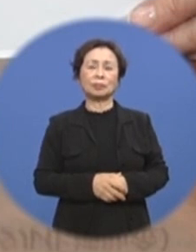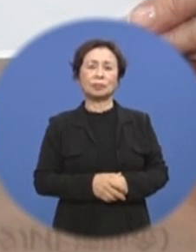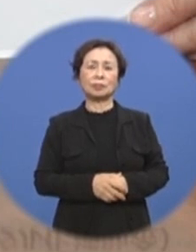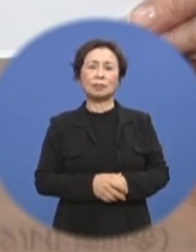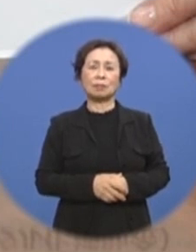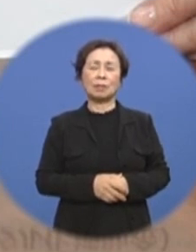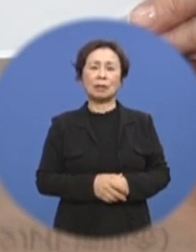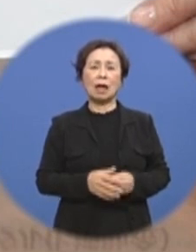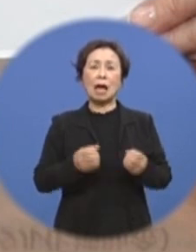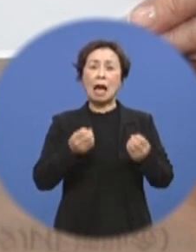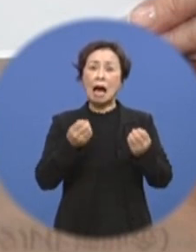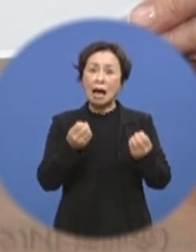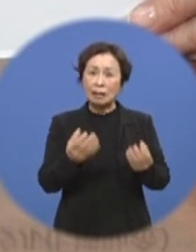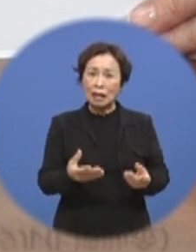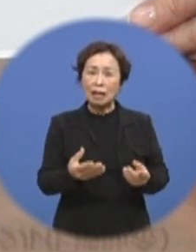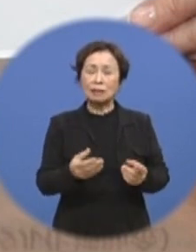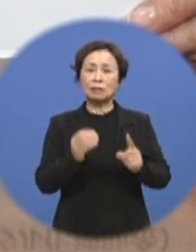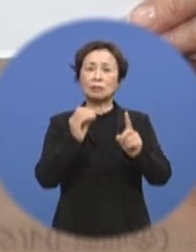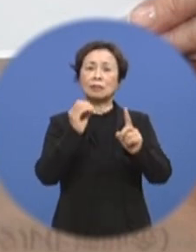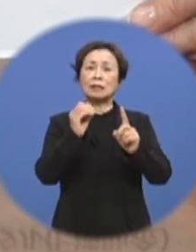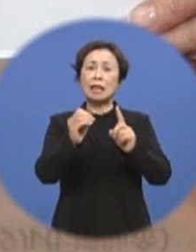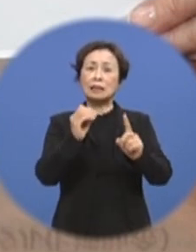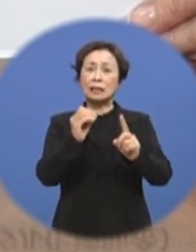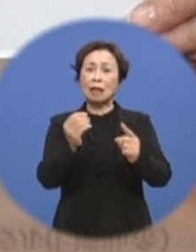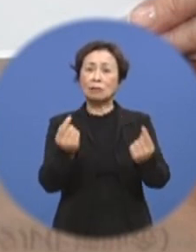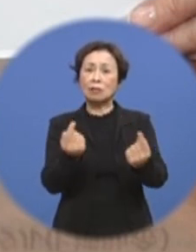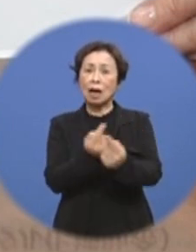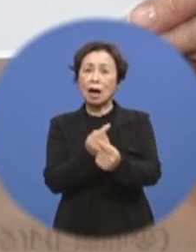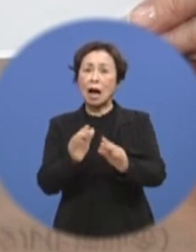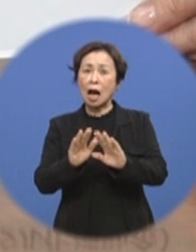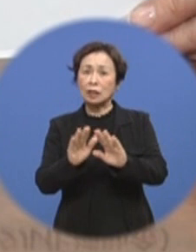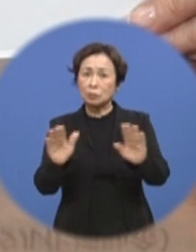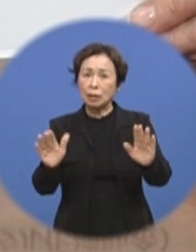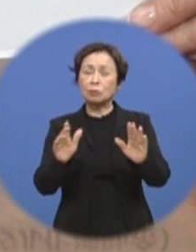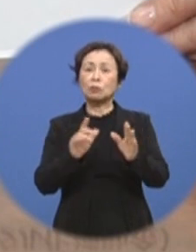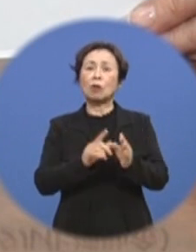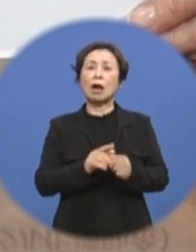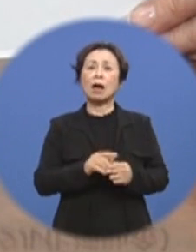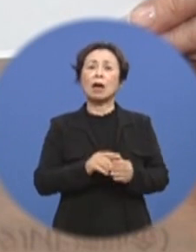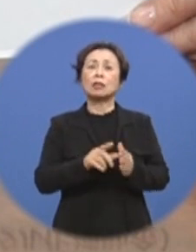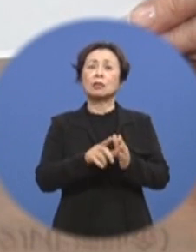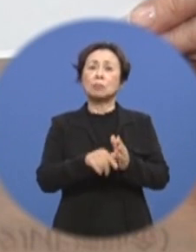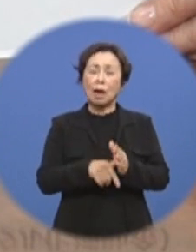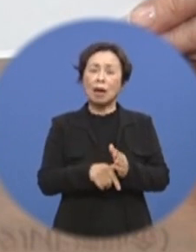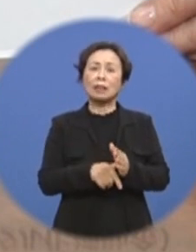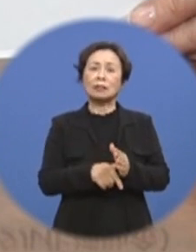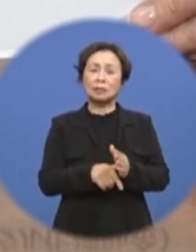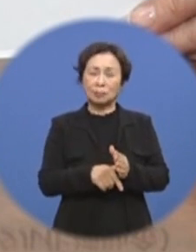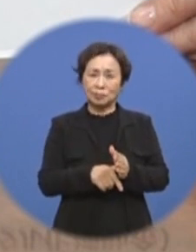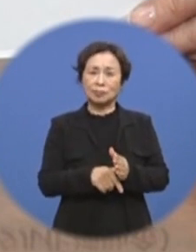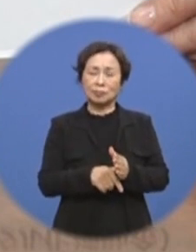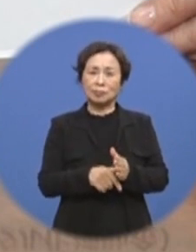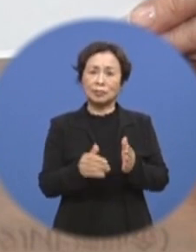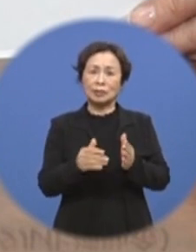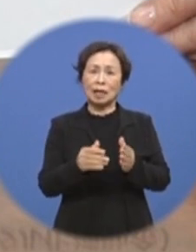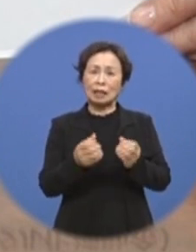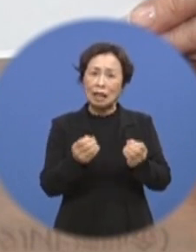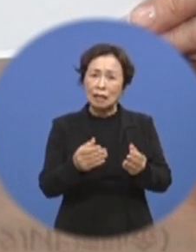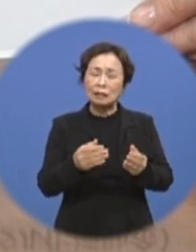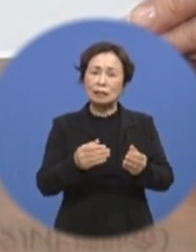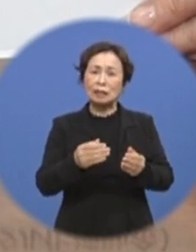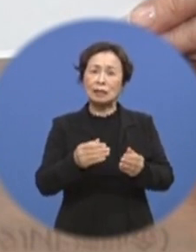デジタル化をしたりそういうところにあの新しい境地を開いていかないといけないでしょ清浄機